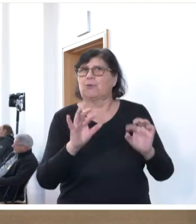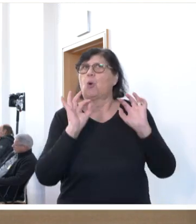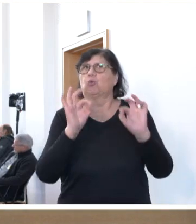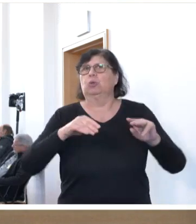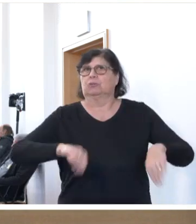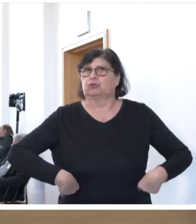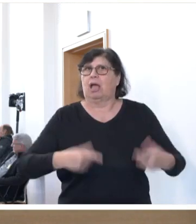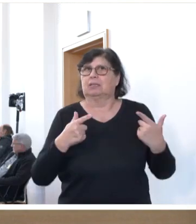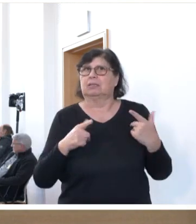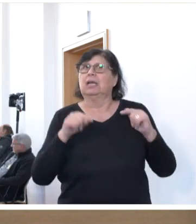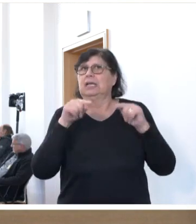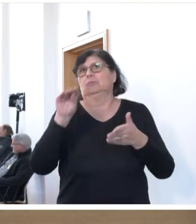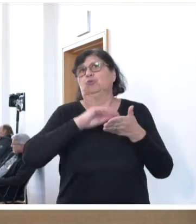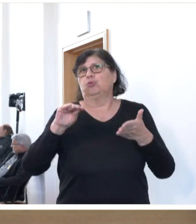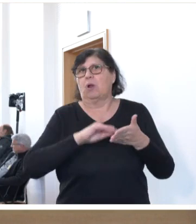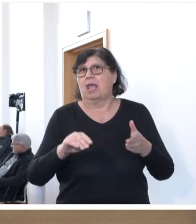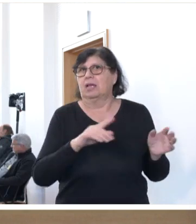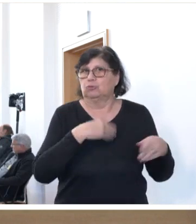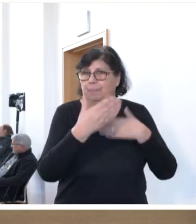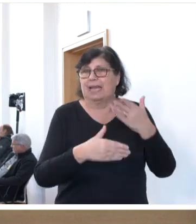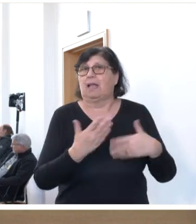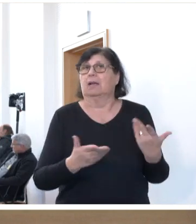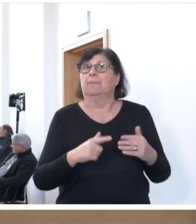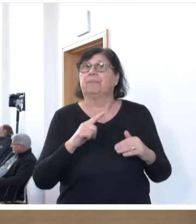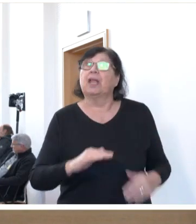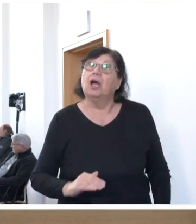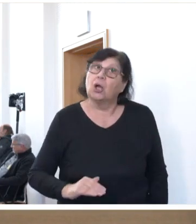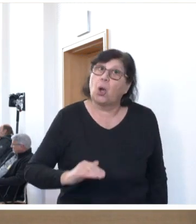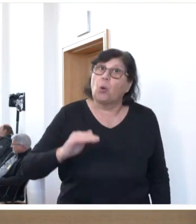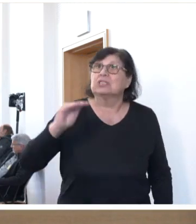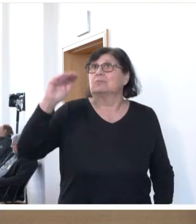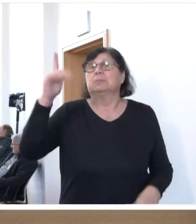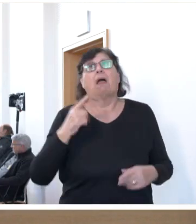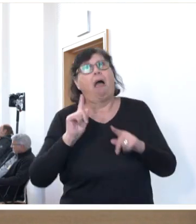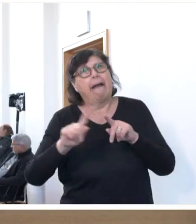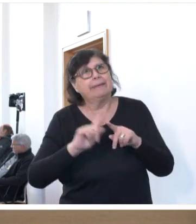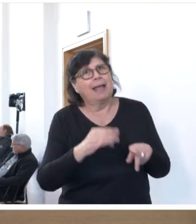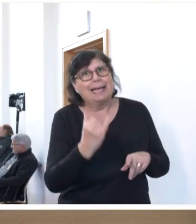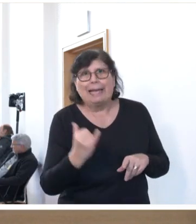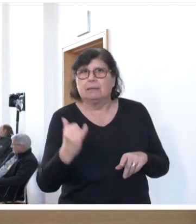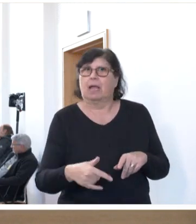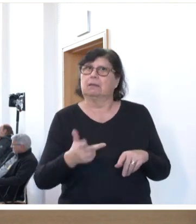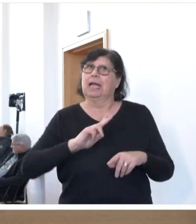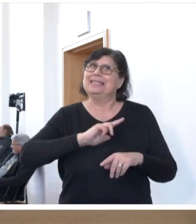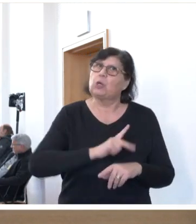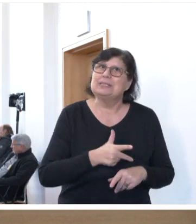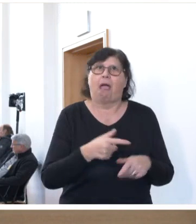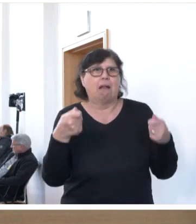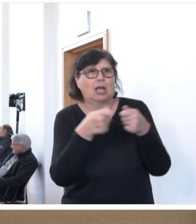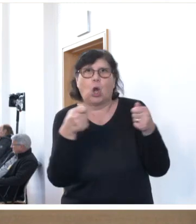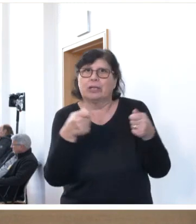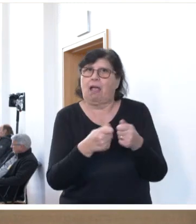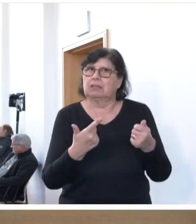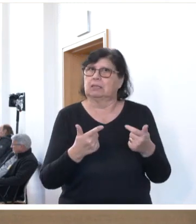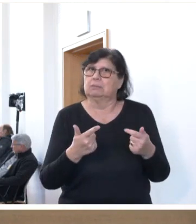Start in der Schule. Großwerden mit anderen und das Erleben von sozialer Interaktion tut